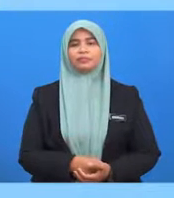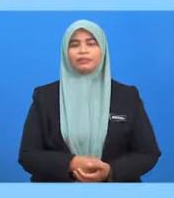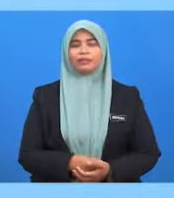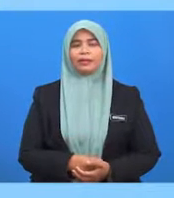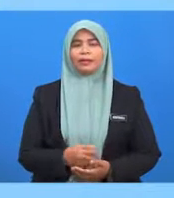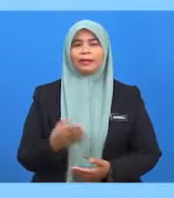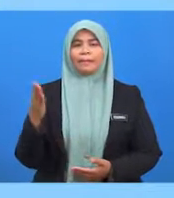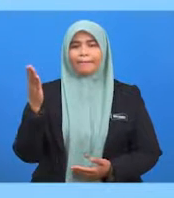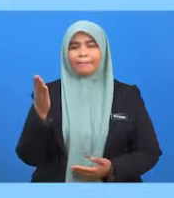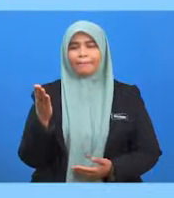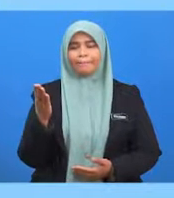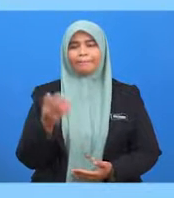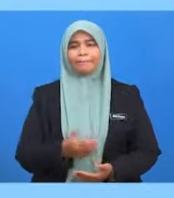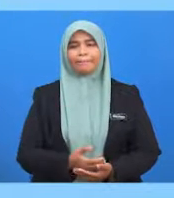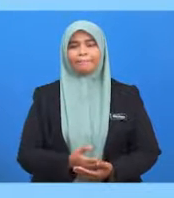Hello.